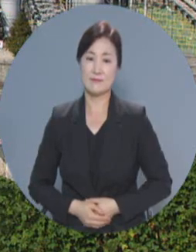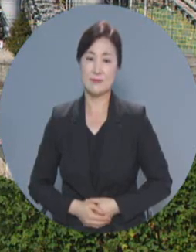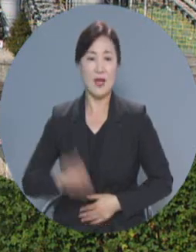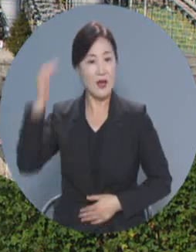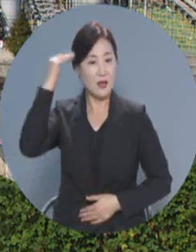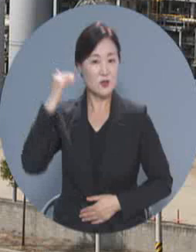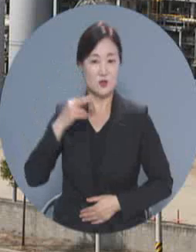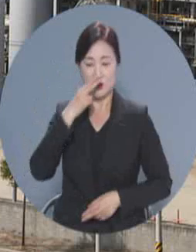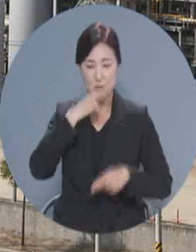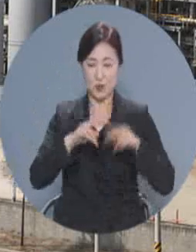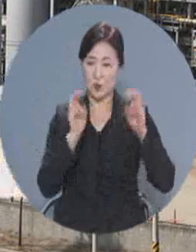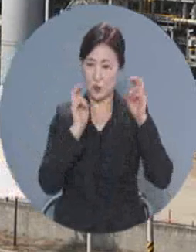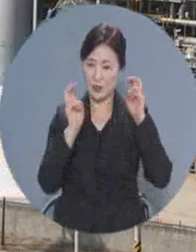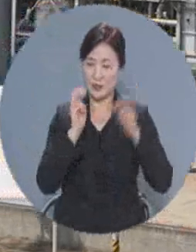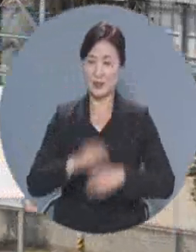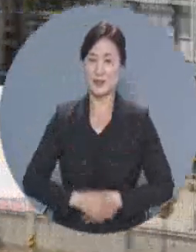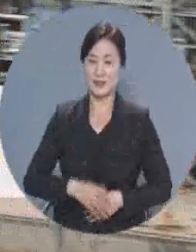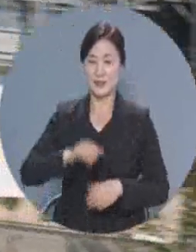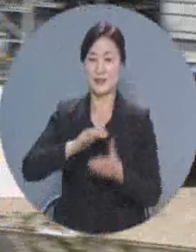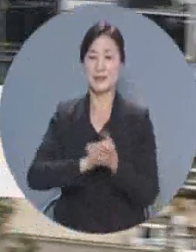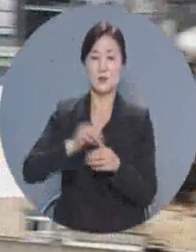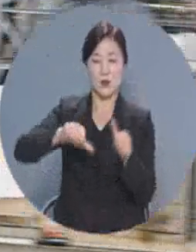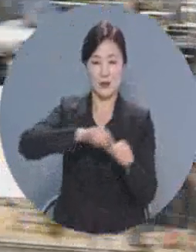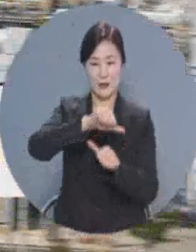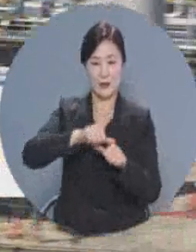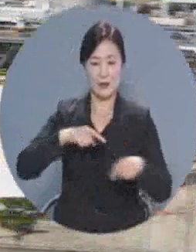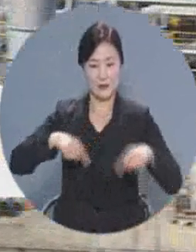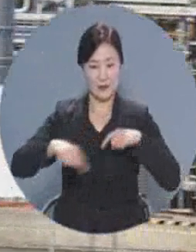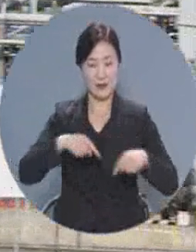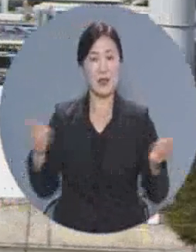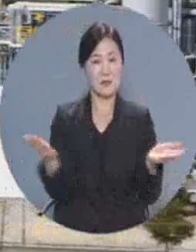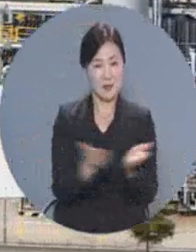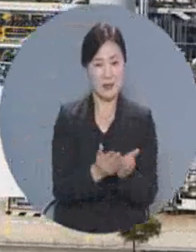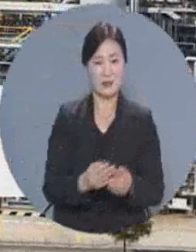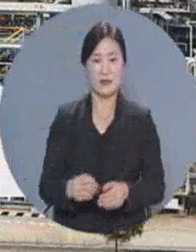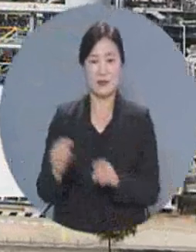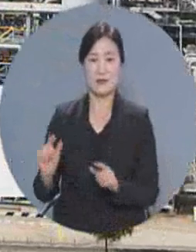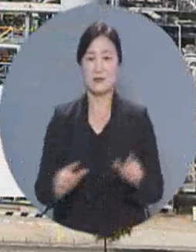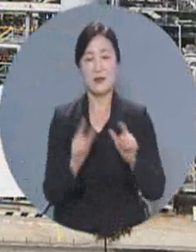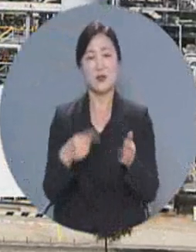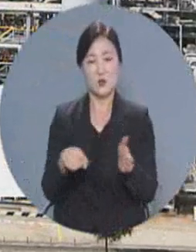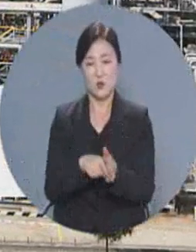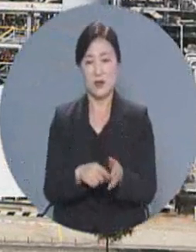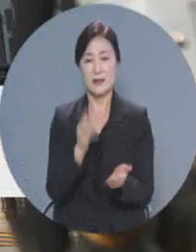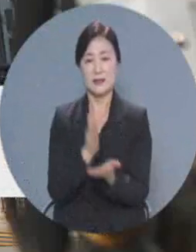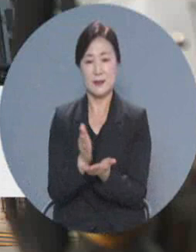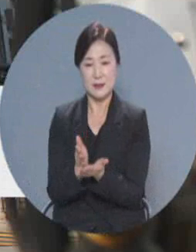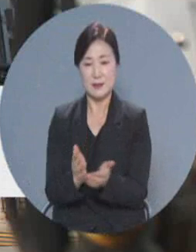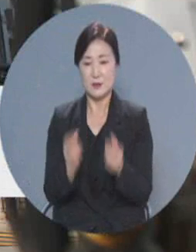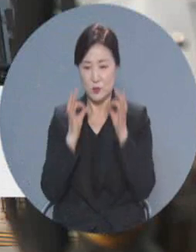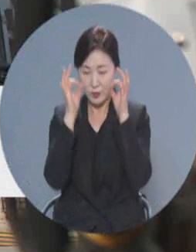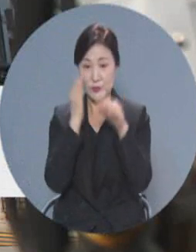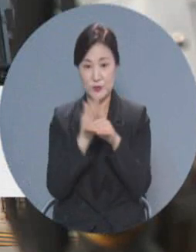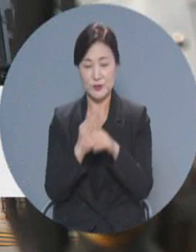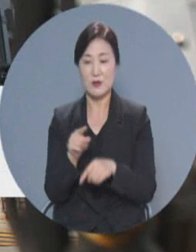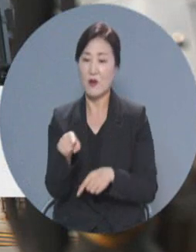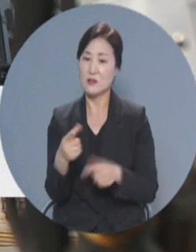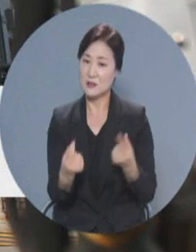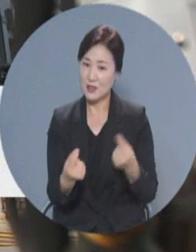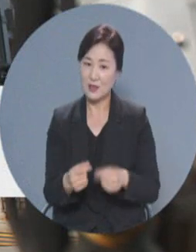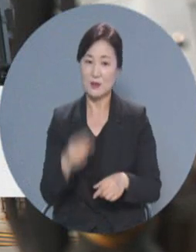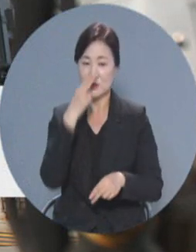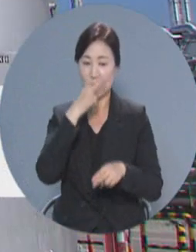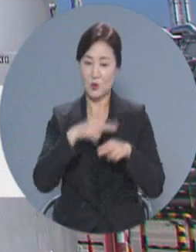국내 정유회사들이 글로벌 친환경 정책에 맞춰 생존을 위한 사업 다각화에 주력하고 있습니다. 이처럼